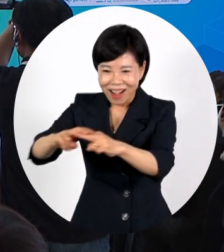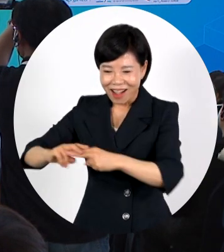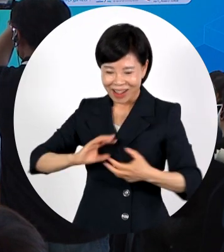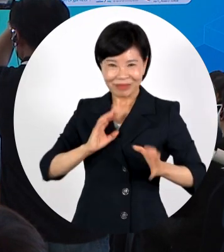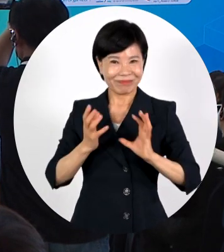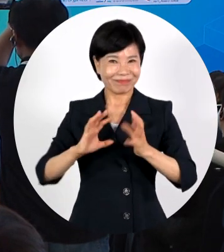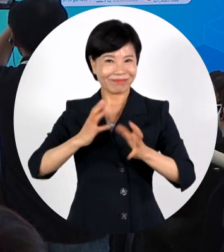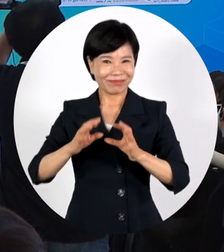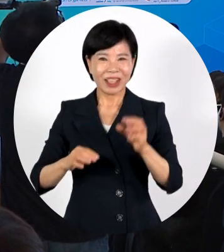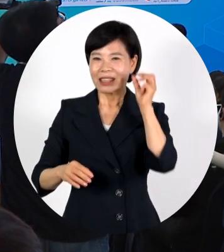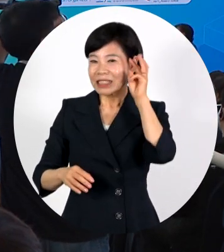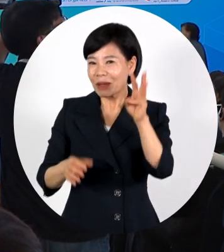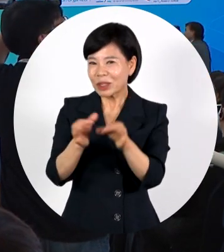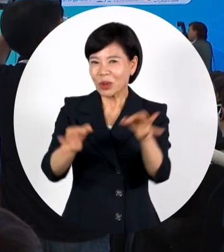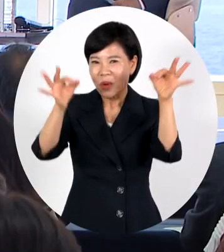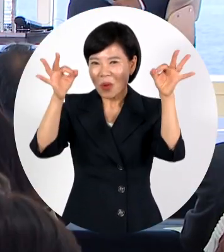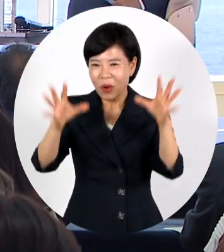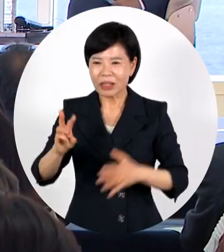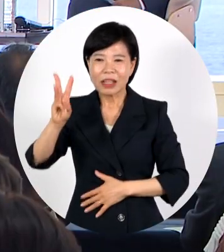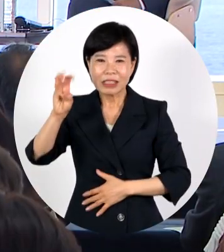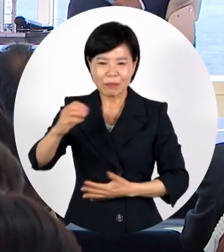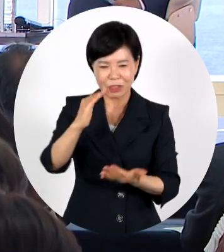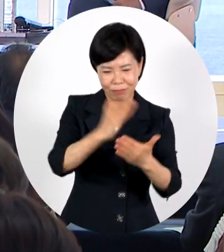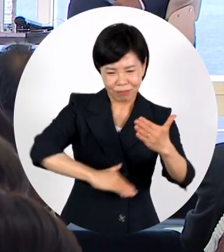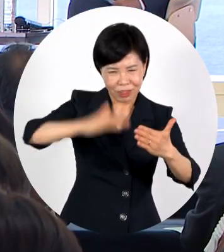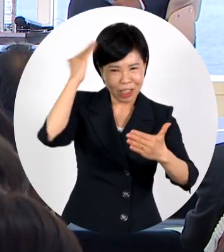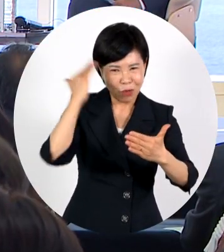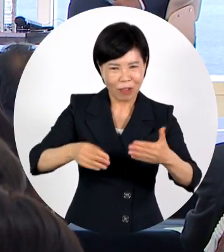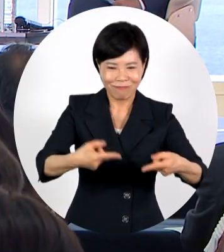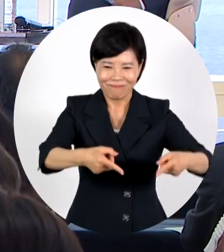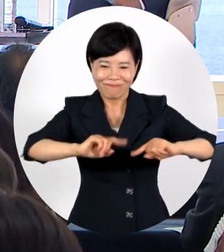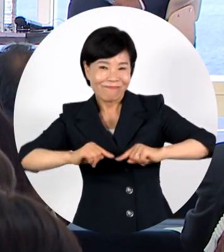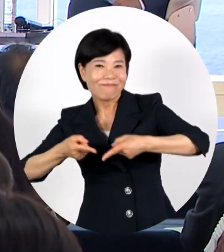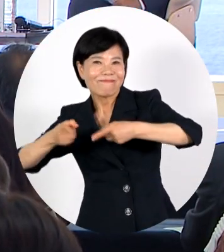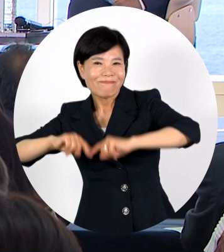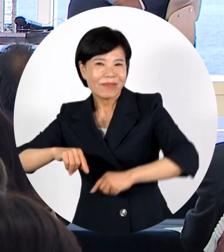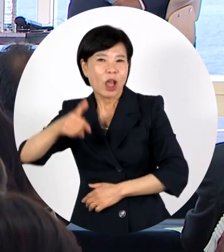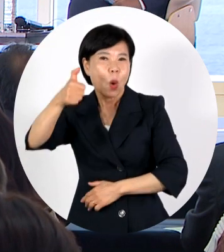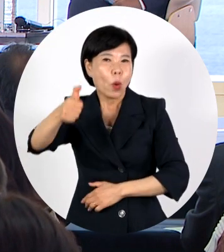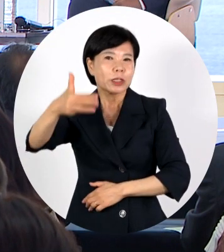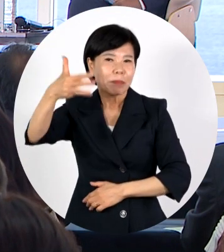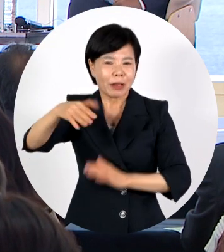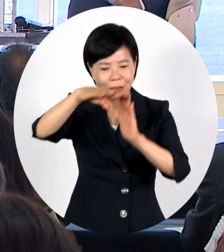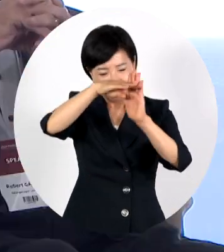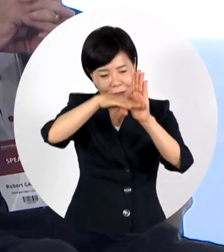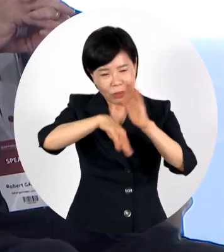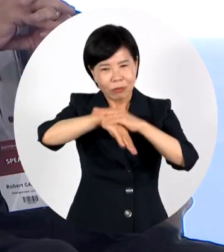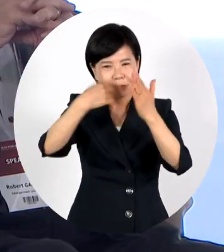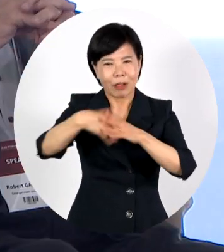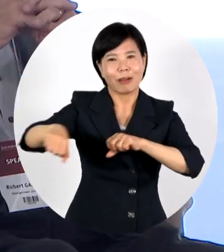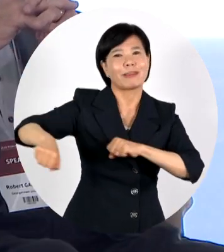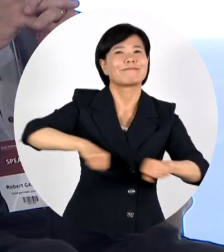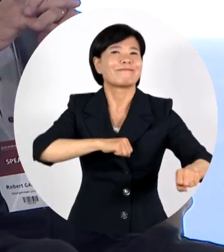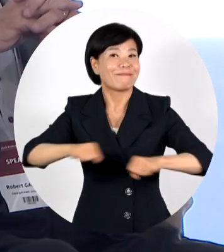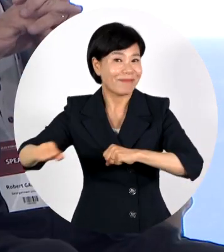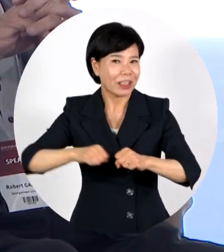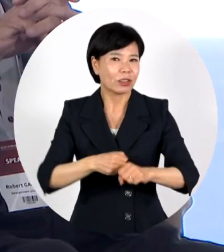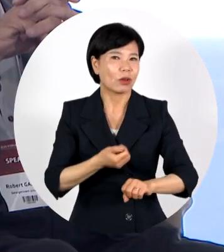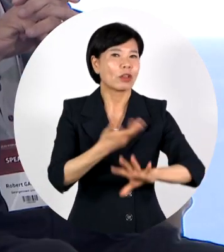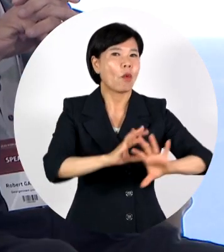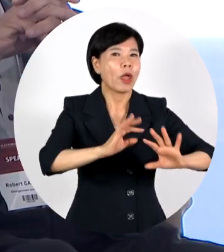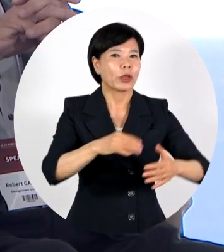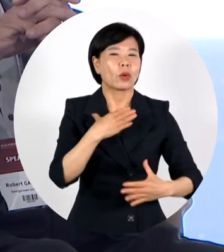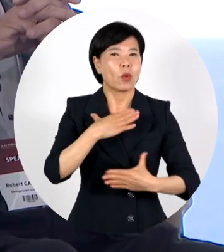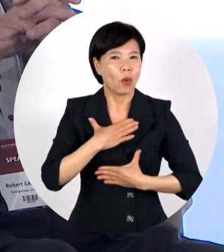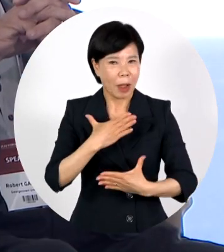세션이 진행됐는데요. 제주포럼 3일 동안 국내외 30여 개 기관이 참여해 모두 58개 세션을